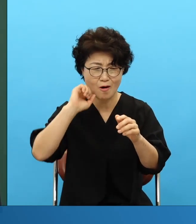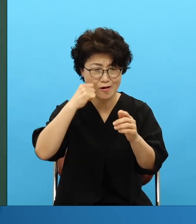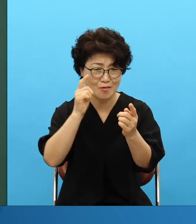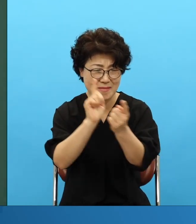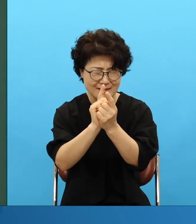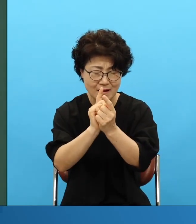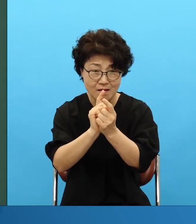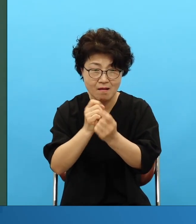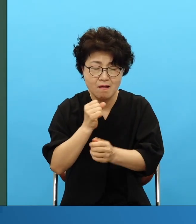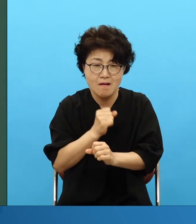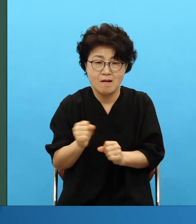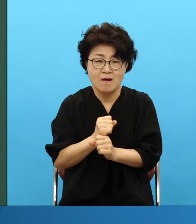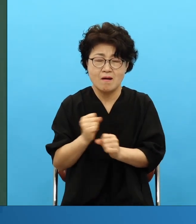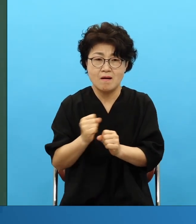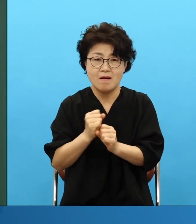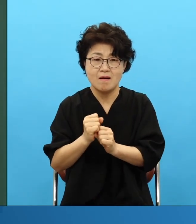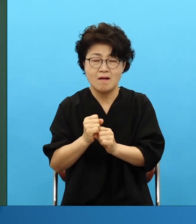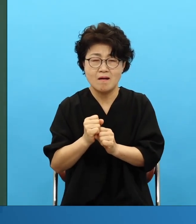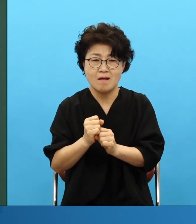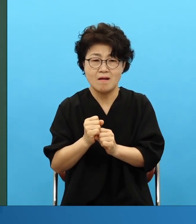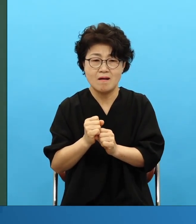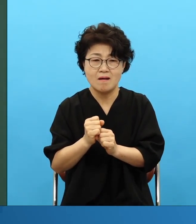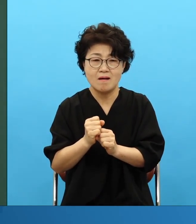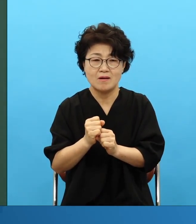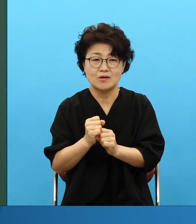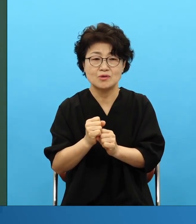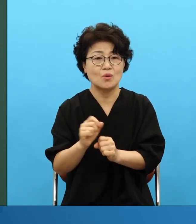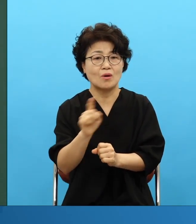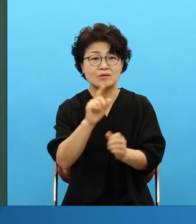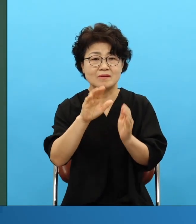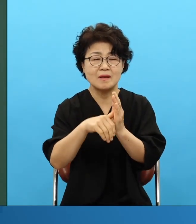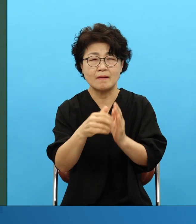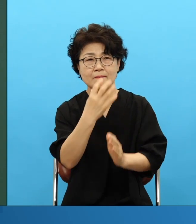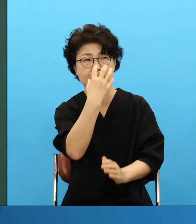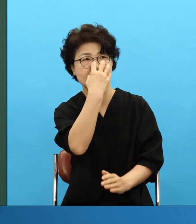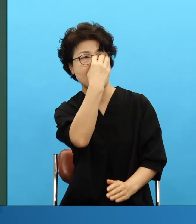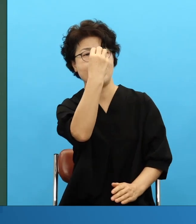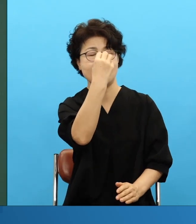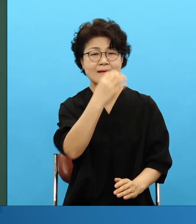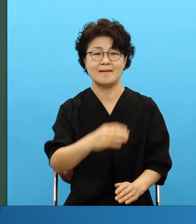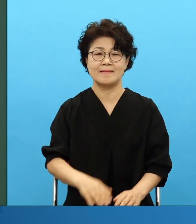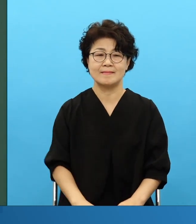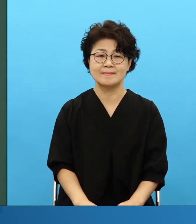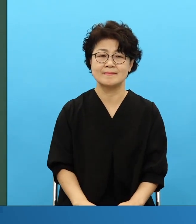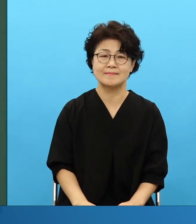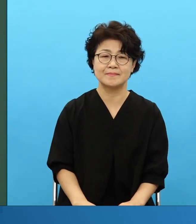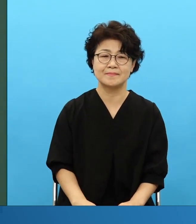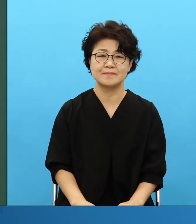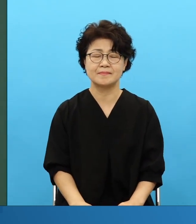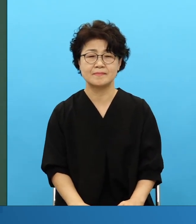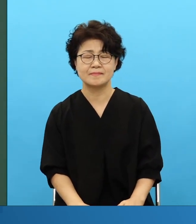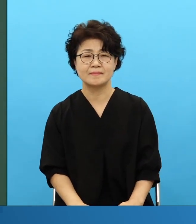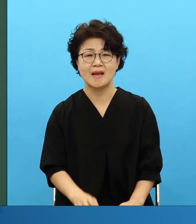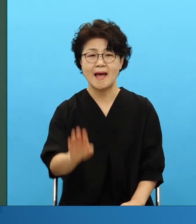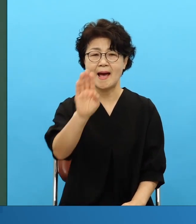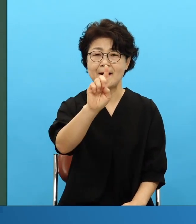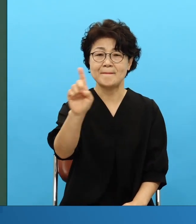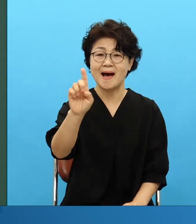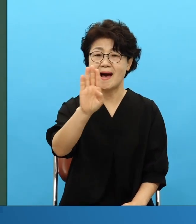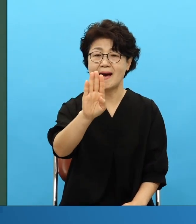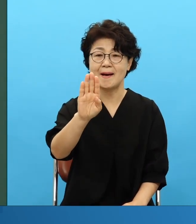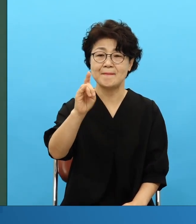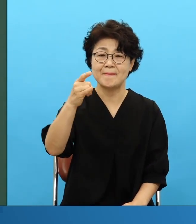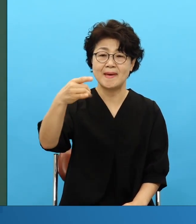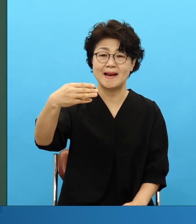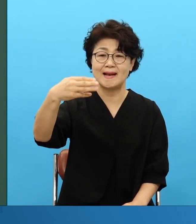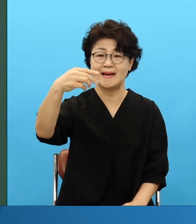우리는 이런 현실을 당하면 교만해집니다. When we're faced with this reality, we can 야, become 내가 arrogant. 바벨론 나라에 어마어마한 고급 공무원이 된